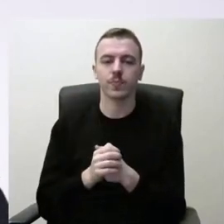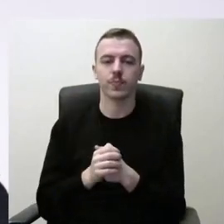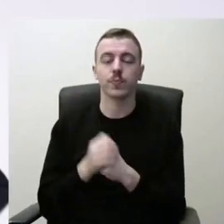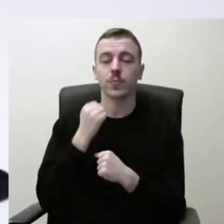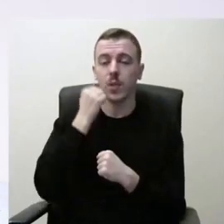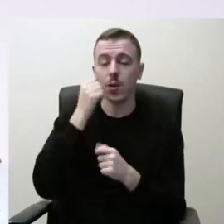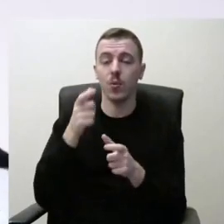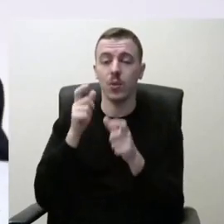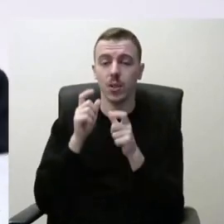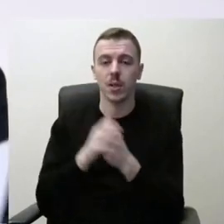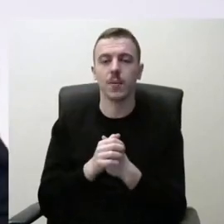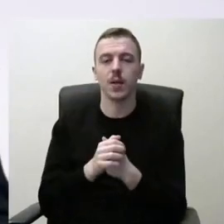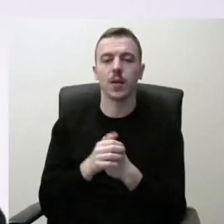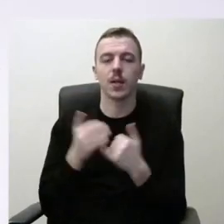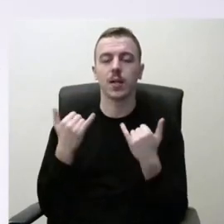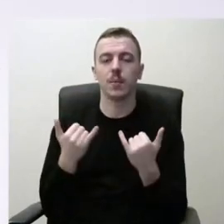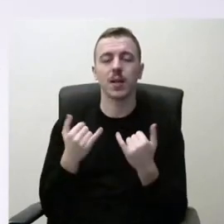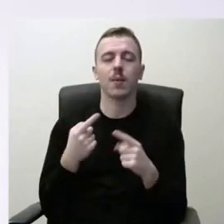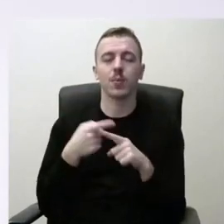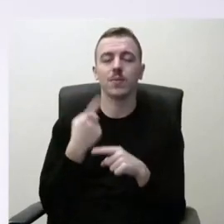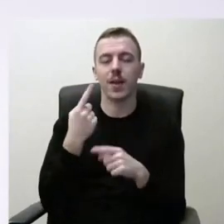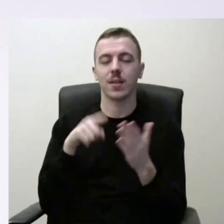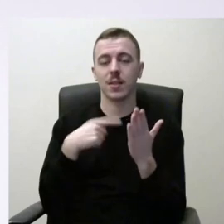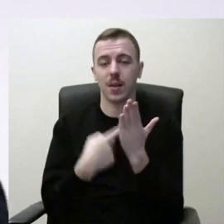už jūsų atsakymą. Ir dar vienas klausimas.